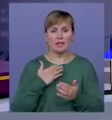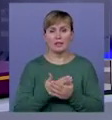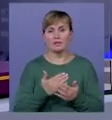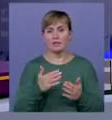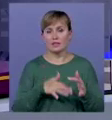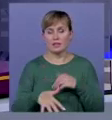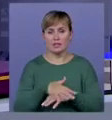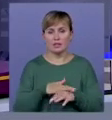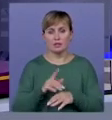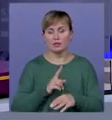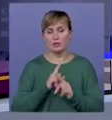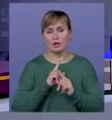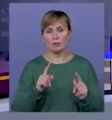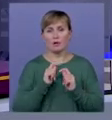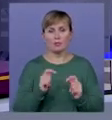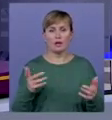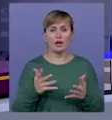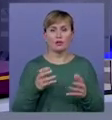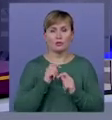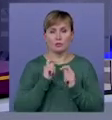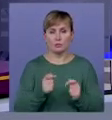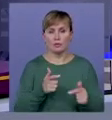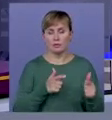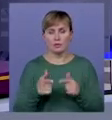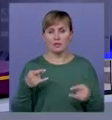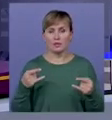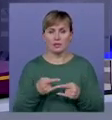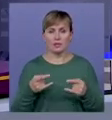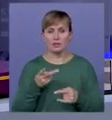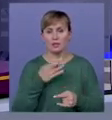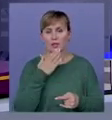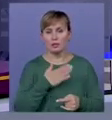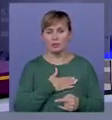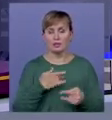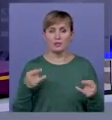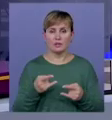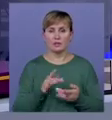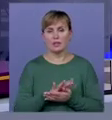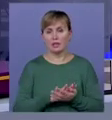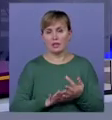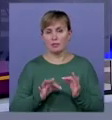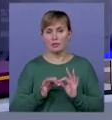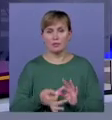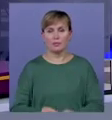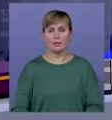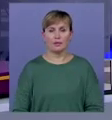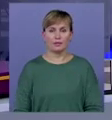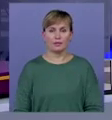ждут необычные подарки. Какие еще сюрпризы приготовил телеканал для любимых телезрителей, расскажет Дина